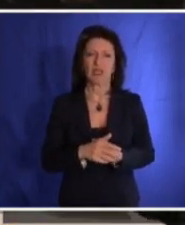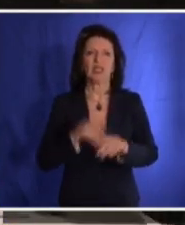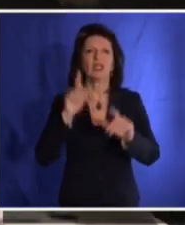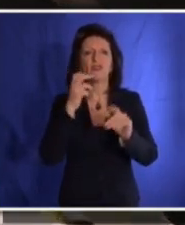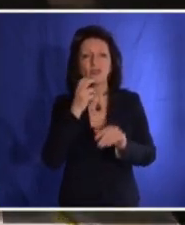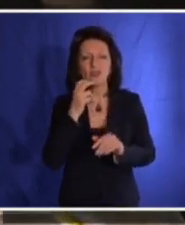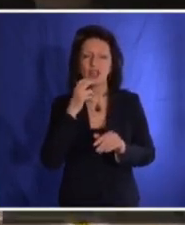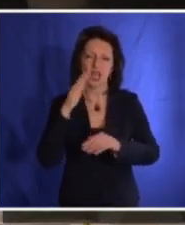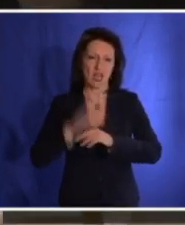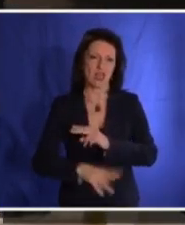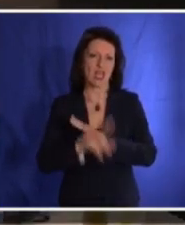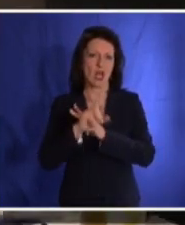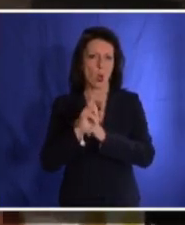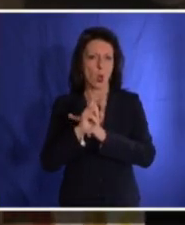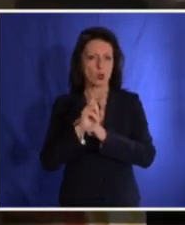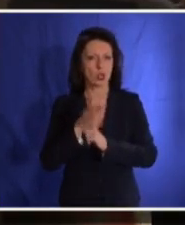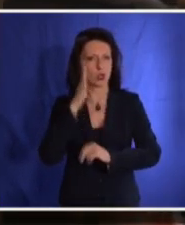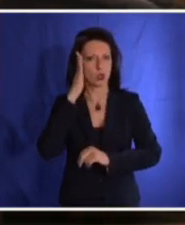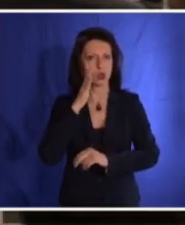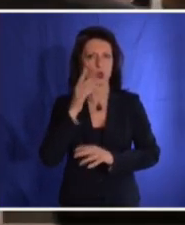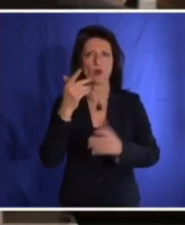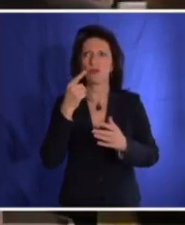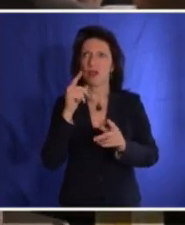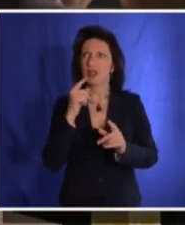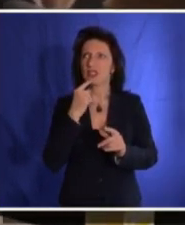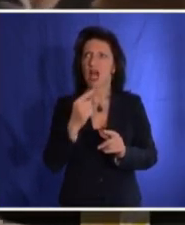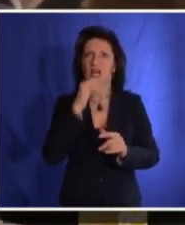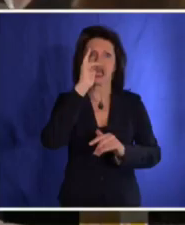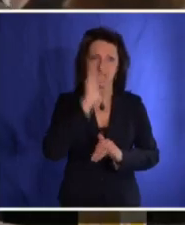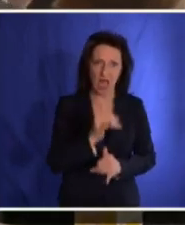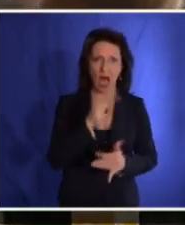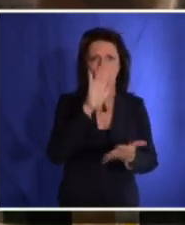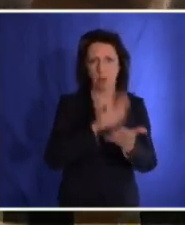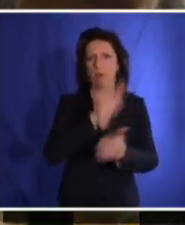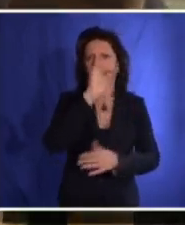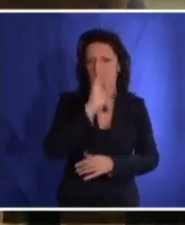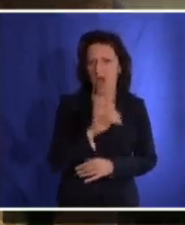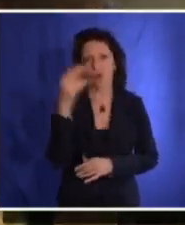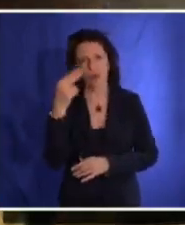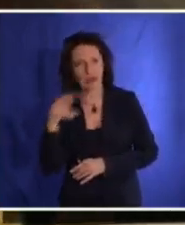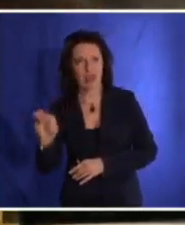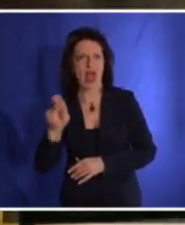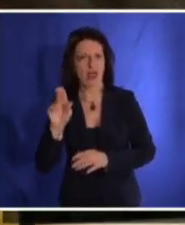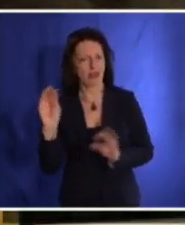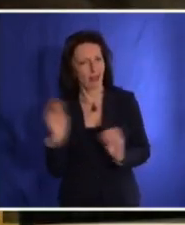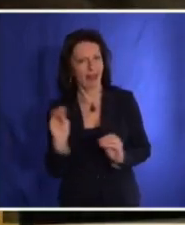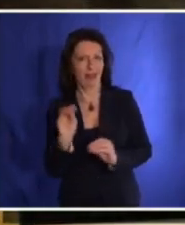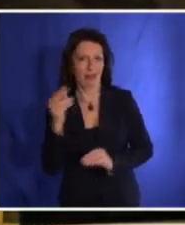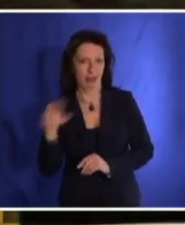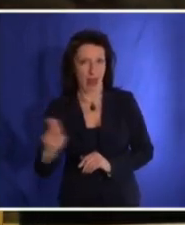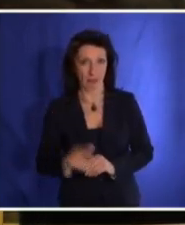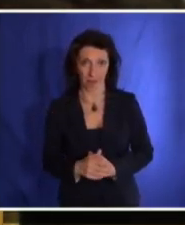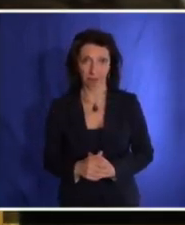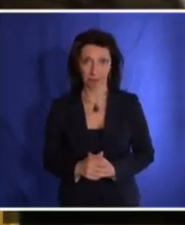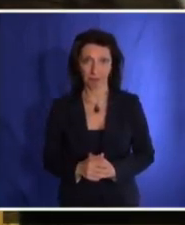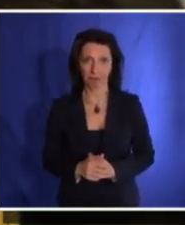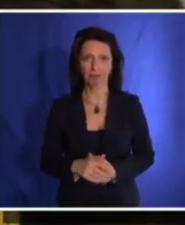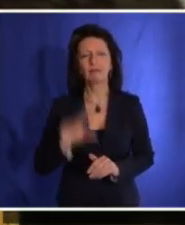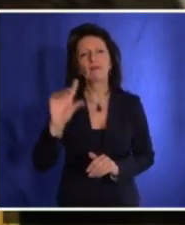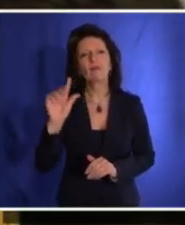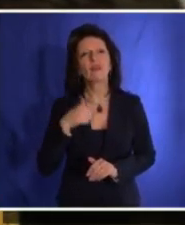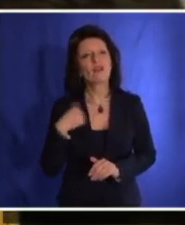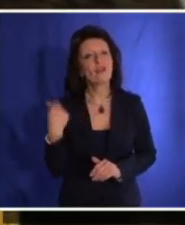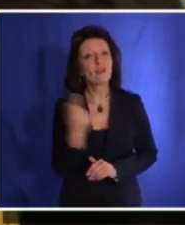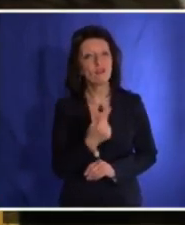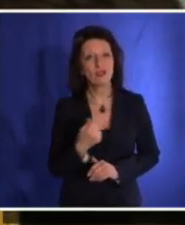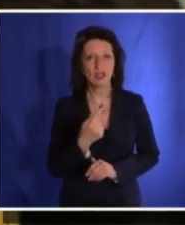bleiben. Das Zweite, was ich gerne sagen möchte, ist, wir sind die Ersten, die die